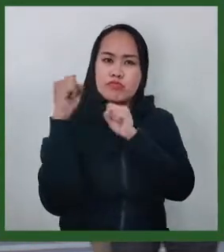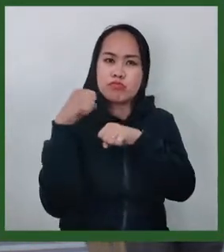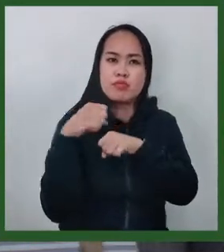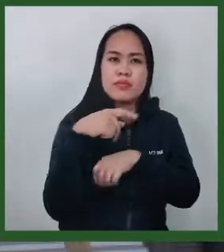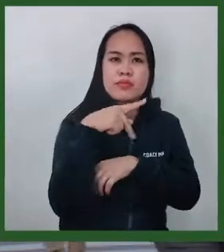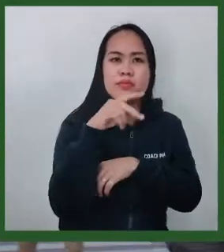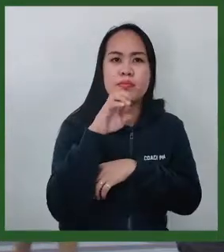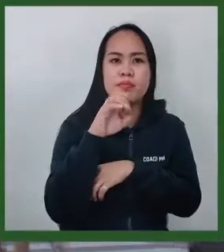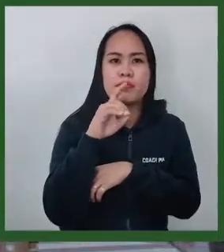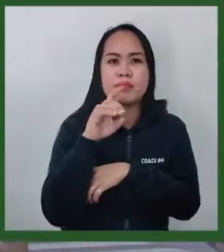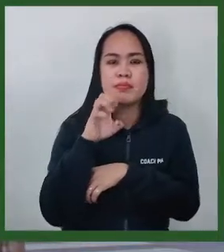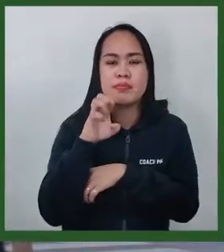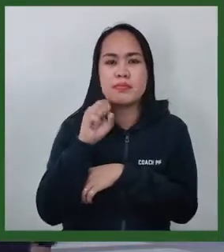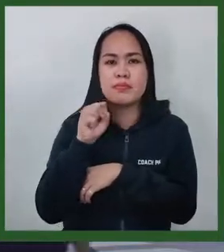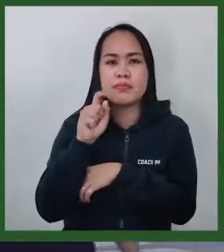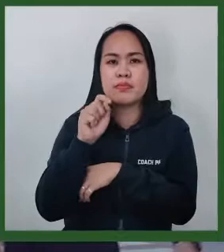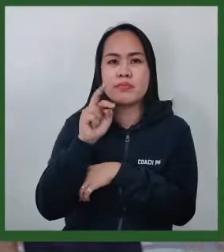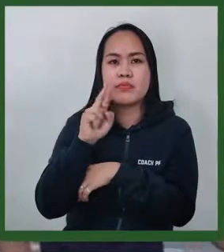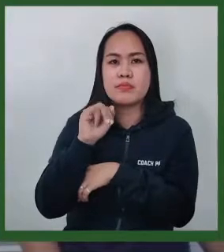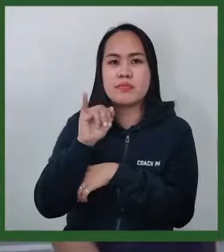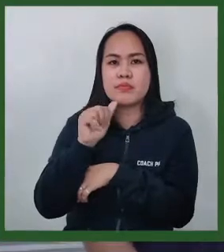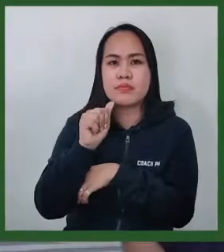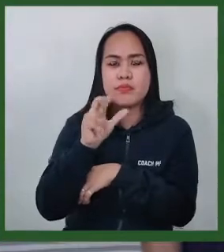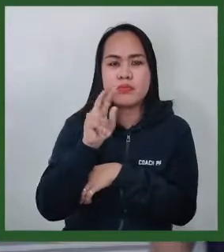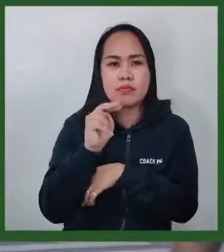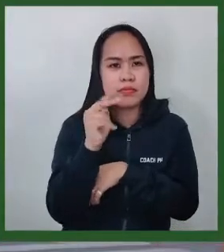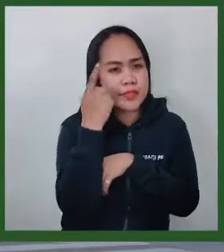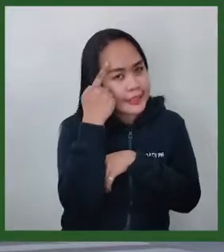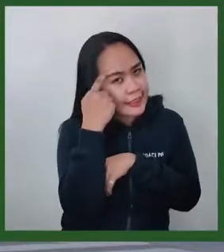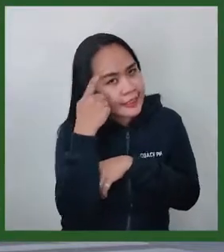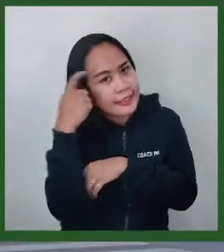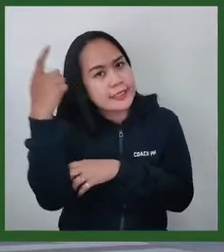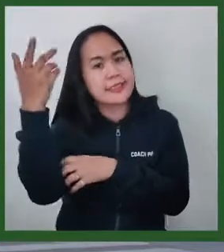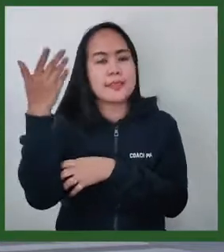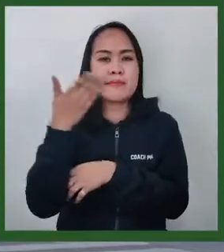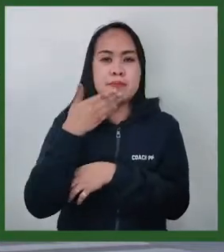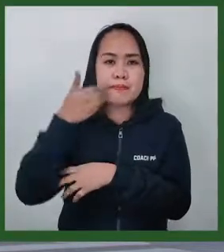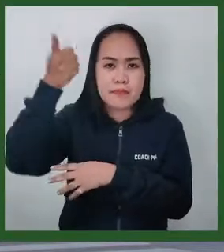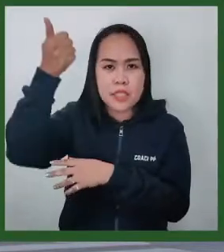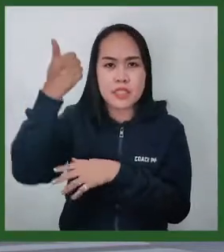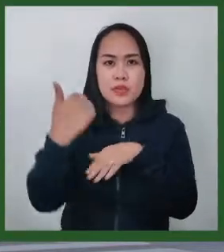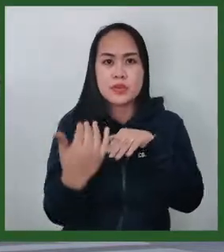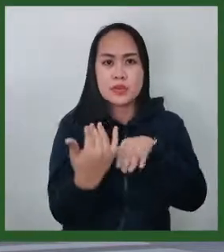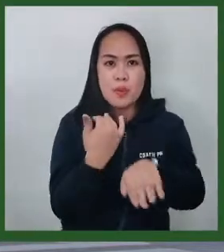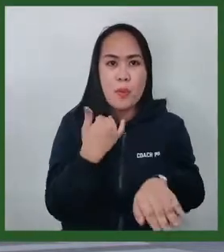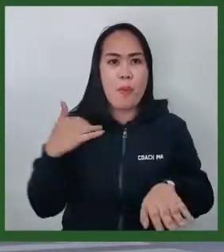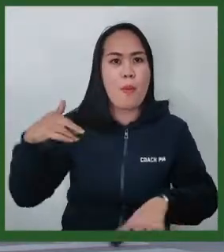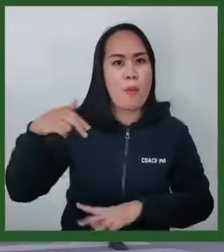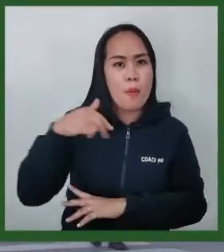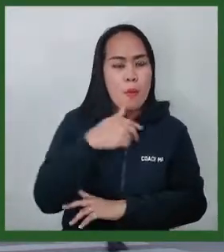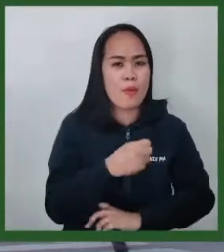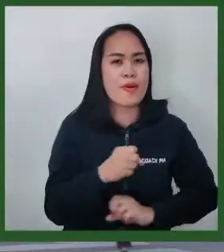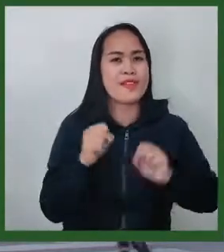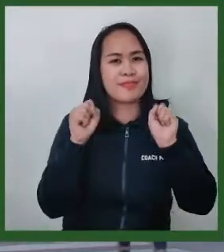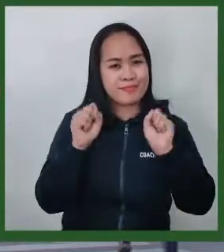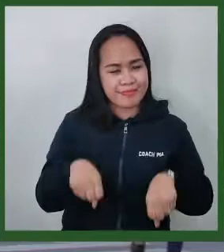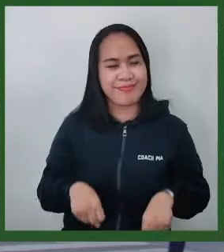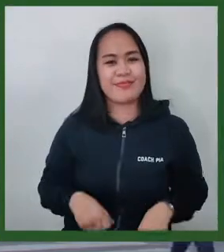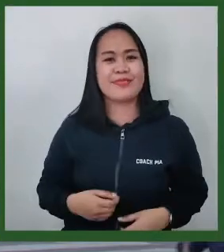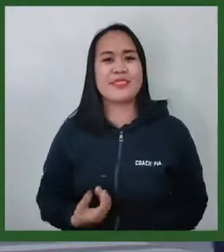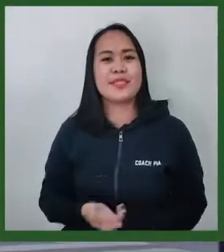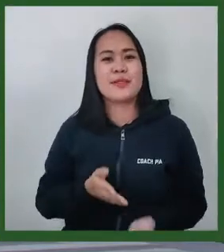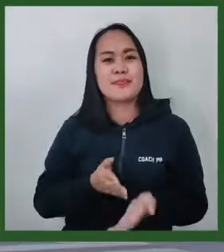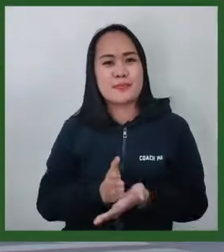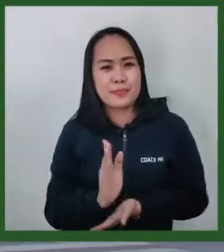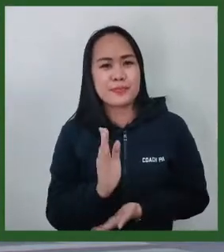pedestrian friendly ang ating komunidad ay makakamit din natin. So muli sa Pearl Project, kami po ay very excited sa ating future